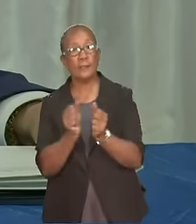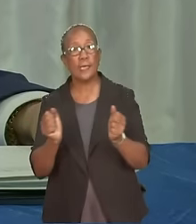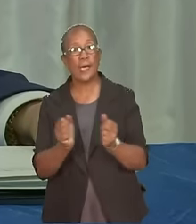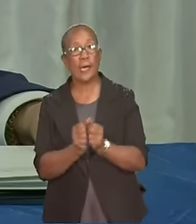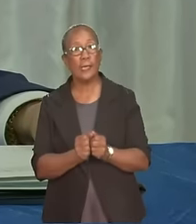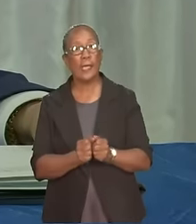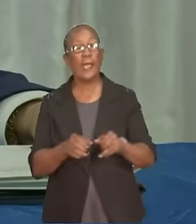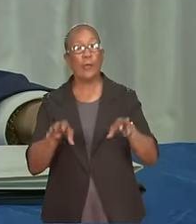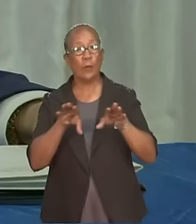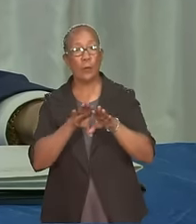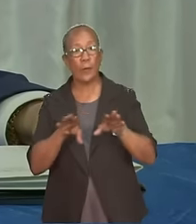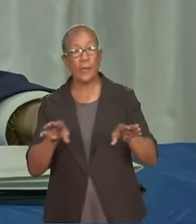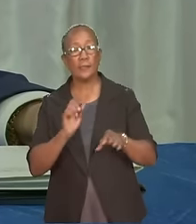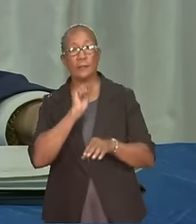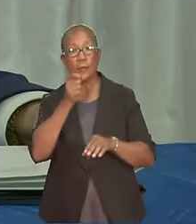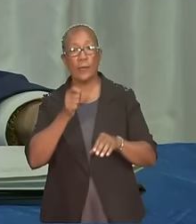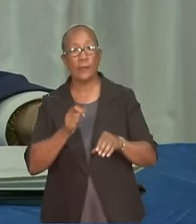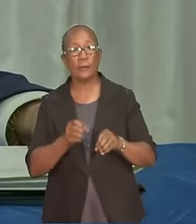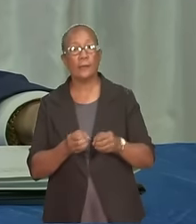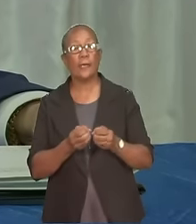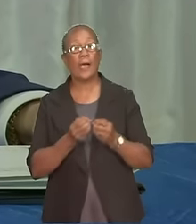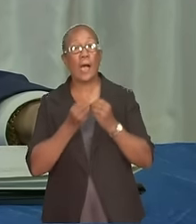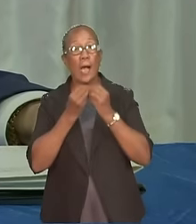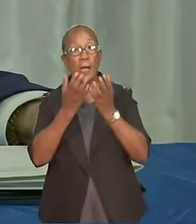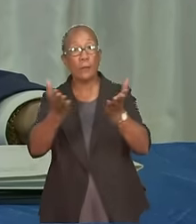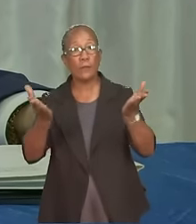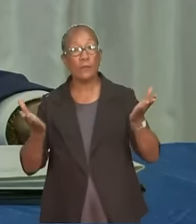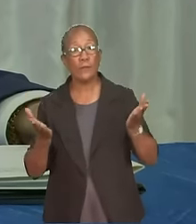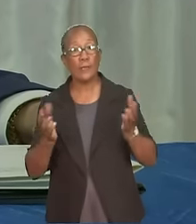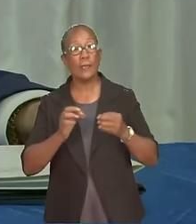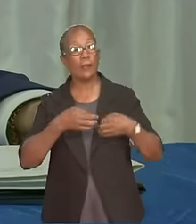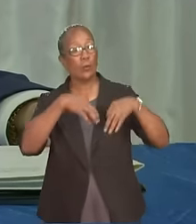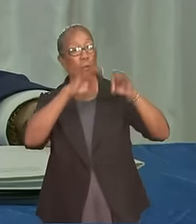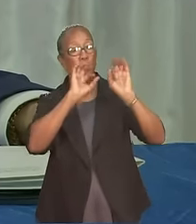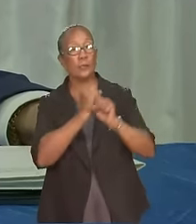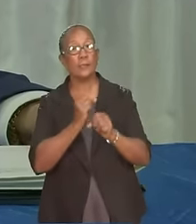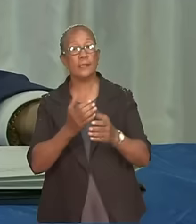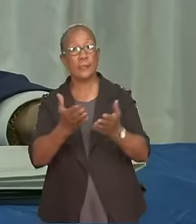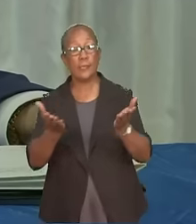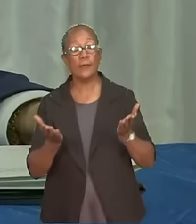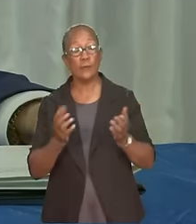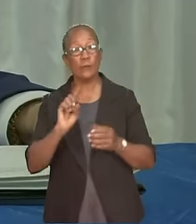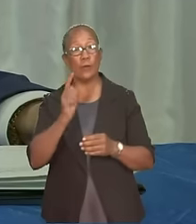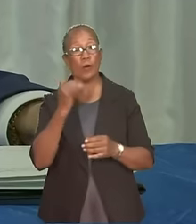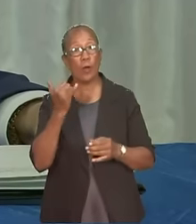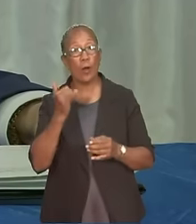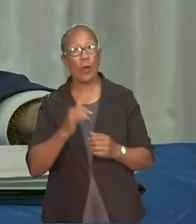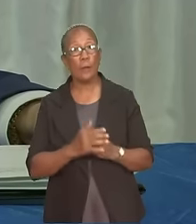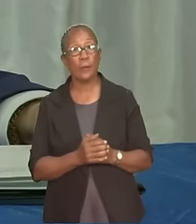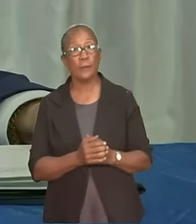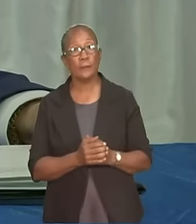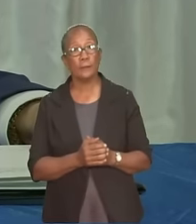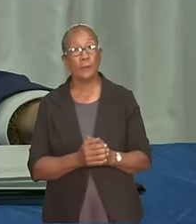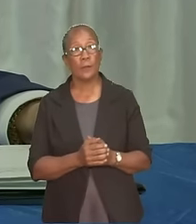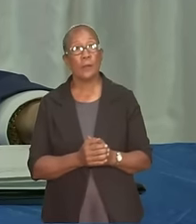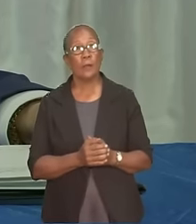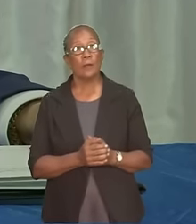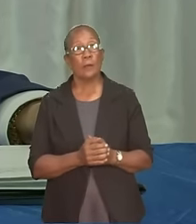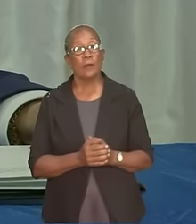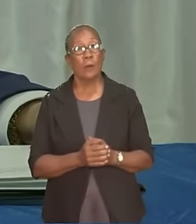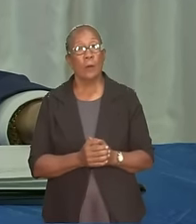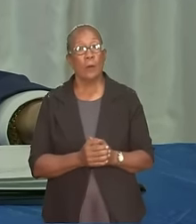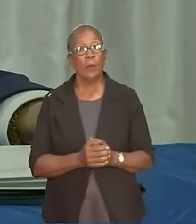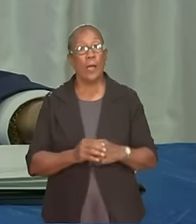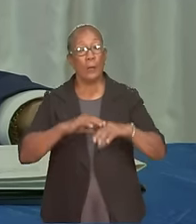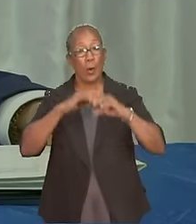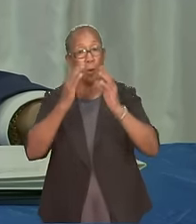basis van die aanbevelingen, en daar waar correcties moeten komen, moeten ze komen. Ja, we hebben inderdaad institutionele problemen op alle